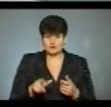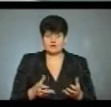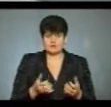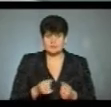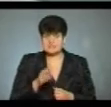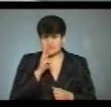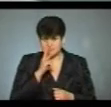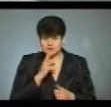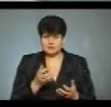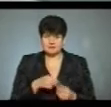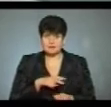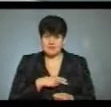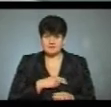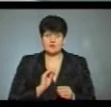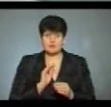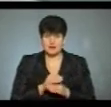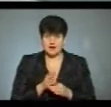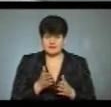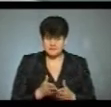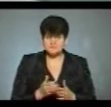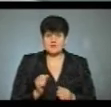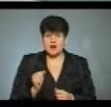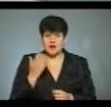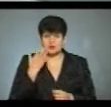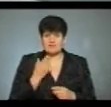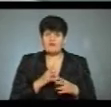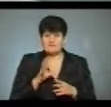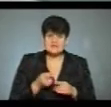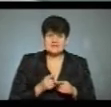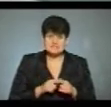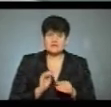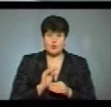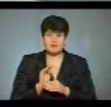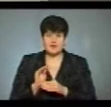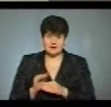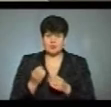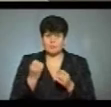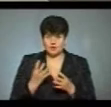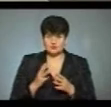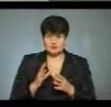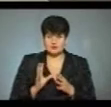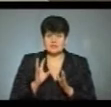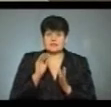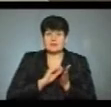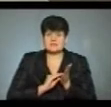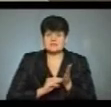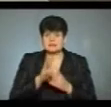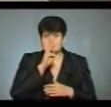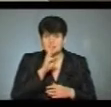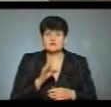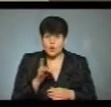заробітну плату, отримує премії, доплати і надбавки, а коли всі ці доплати, надбавки дати просто в заробітну плату,